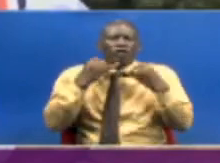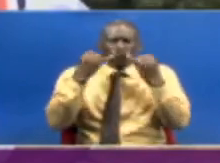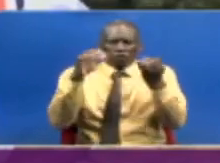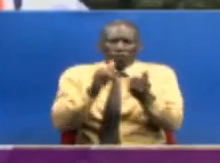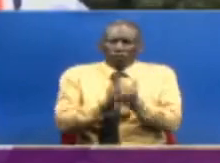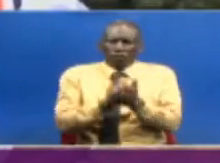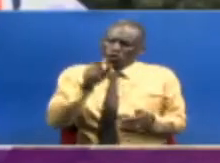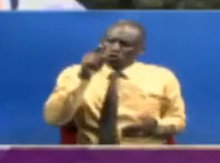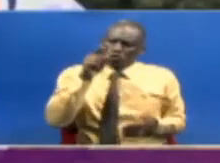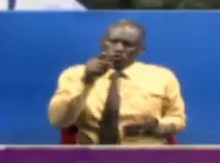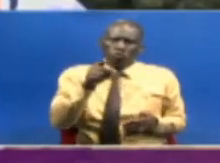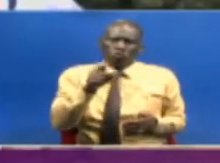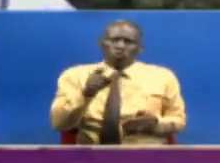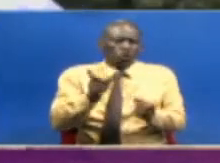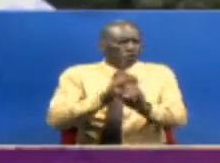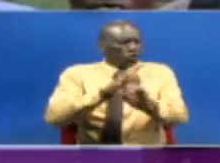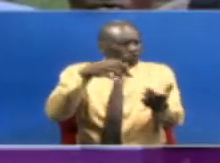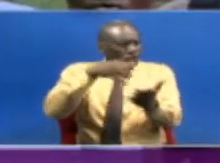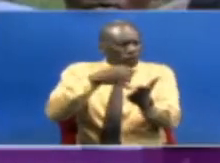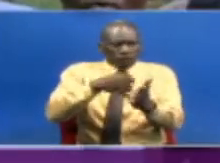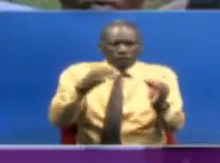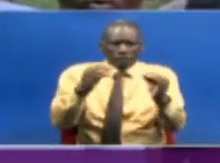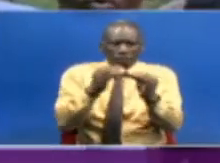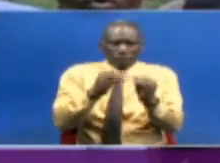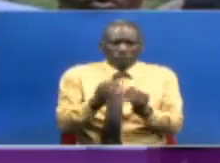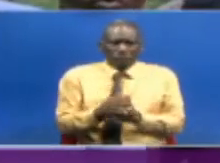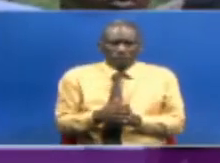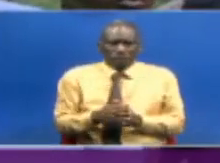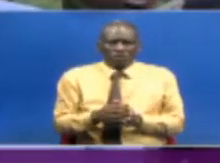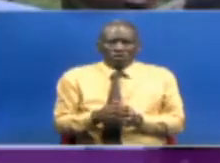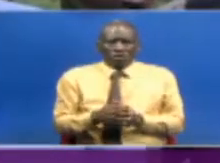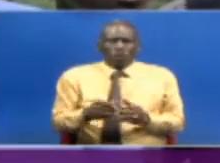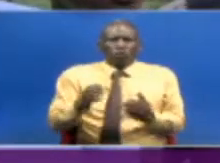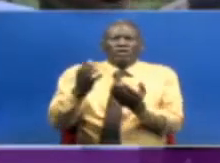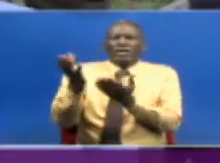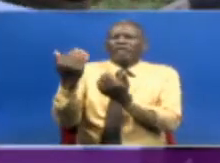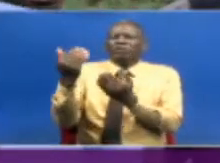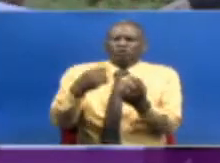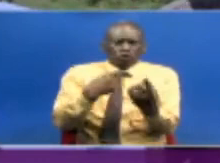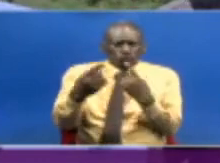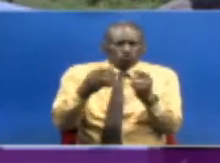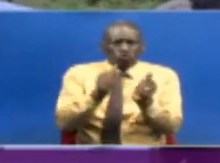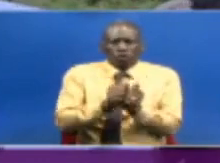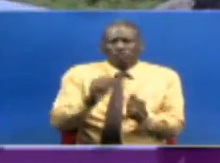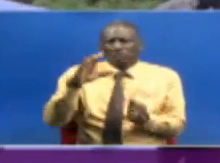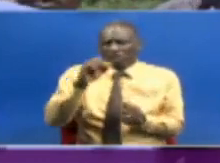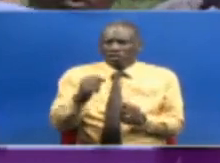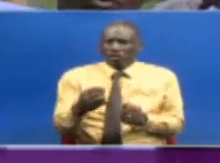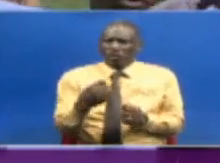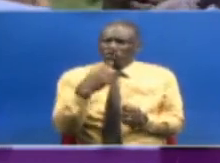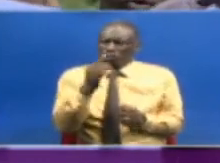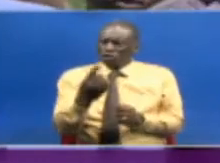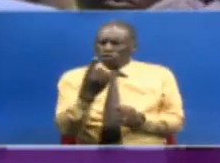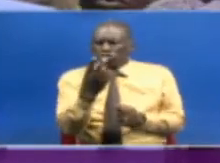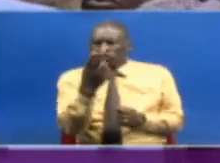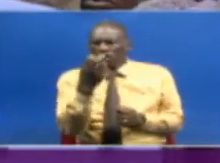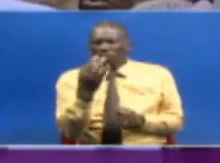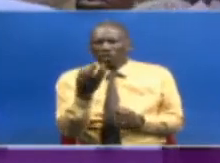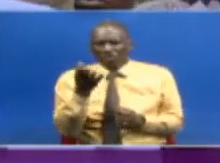wewe hausiki na hii mkutano. Tulikuwa na tarajia tuongee na yeye tuambie mbili tatu ile tuko